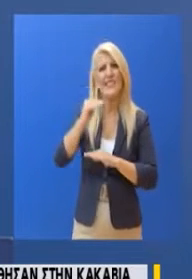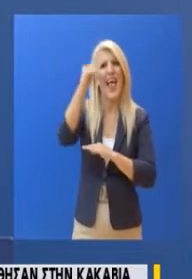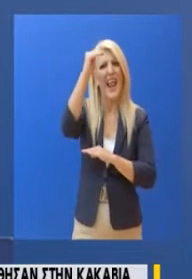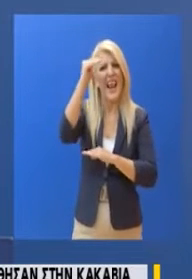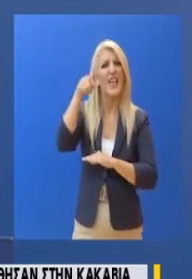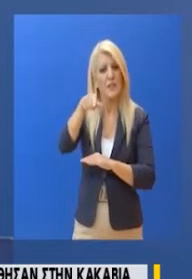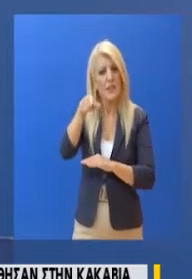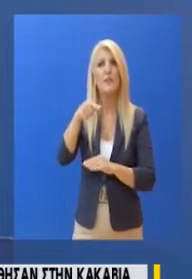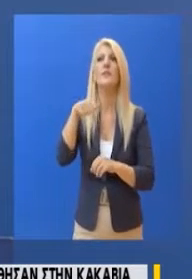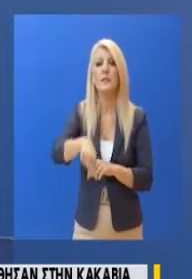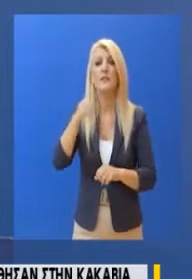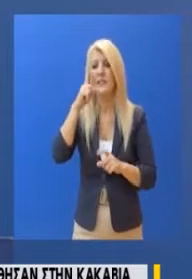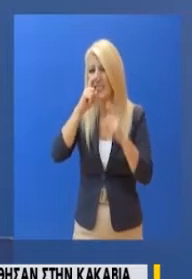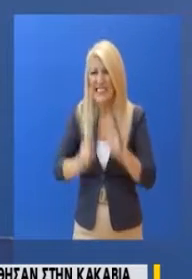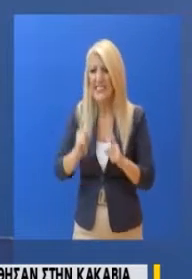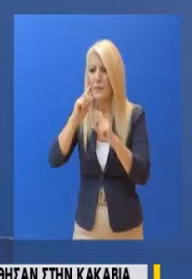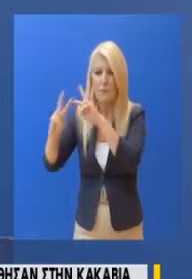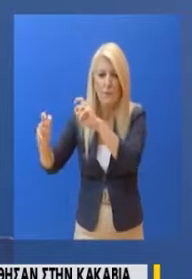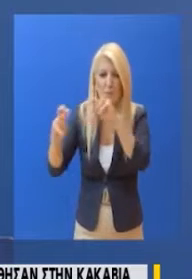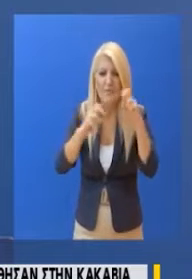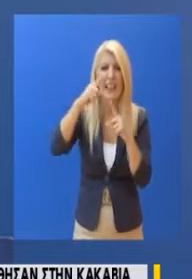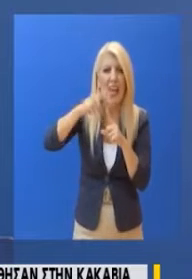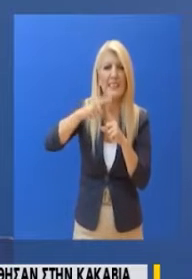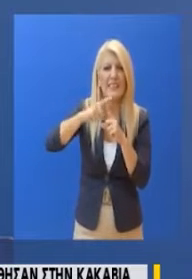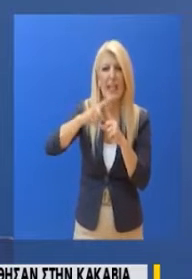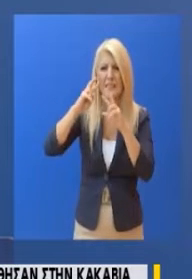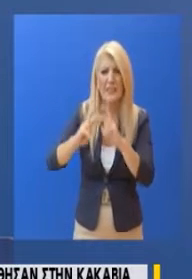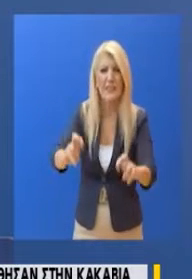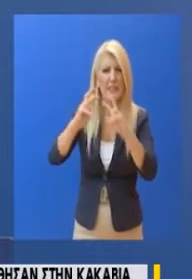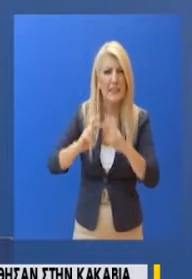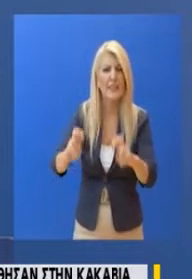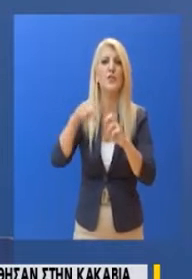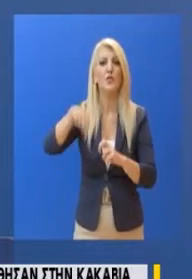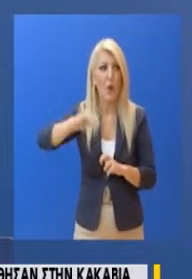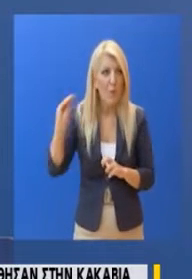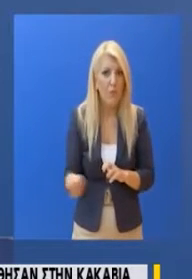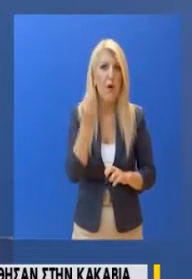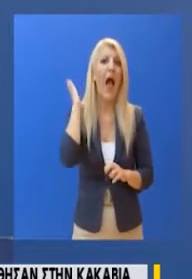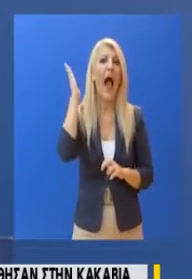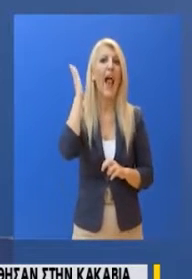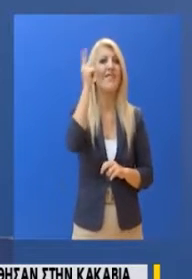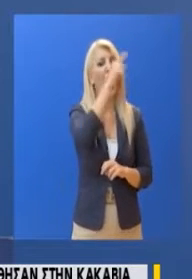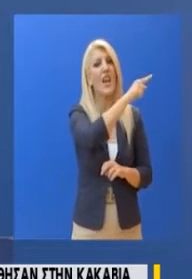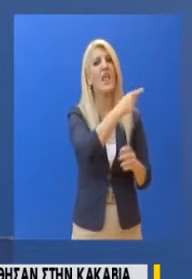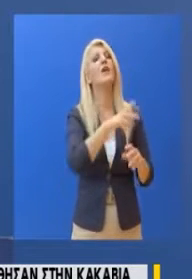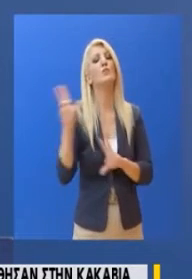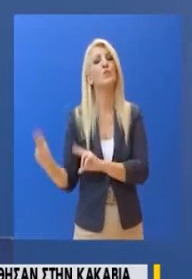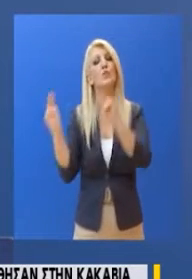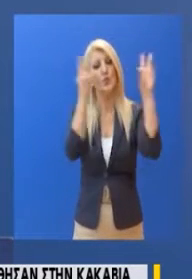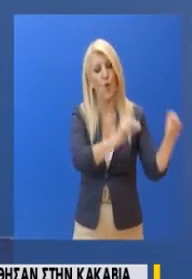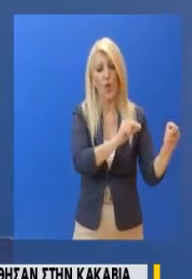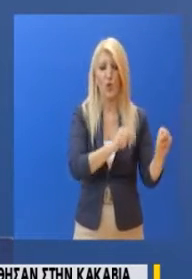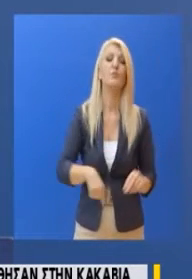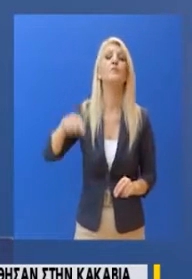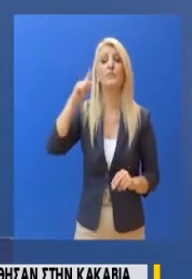εκτεταμένα στοχευμένα τεστ στα σύνορά μας με την Αλβανία. Την επιβαρημένη εικόνα επιβεβαίωσαν και τα αποτελέσματα